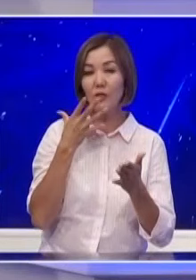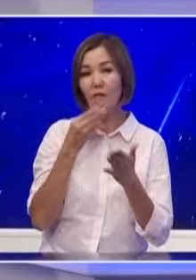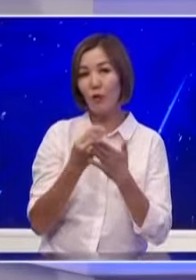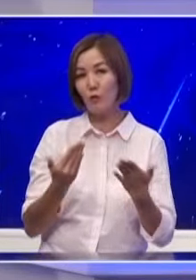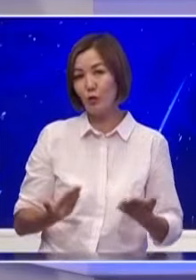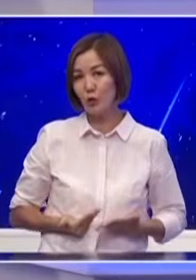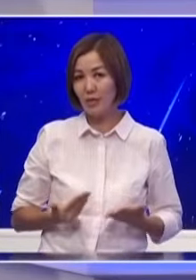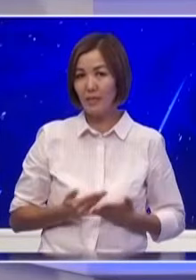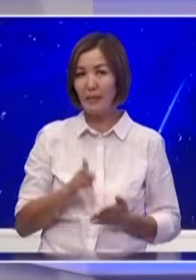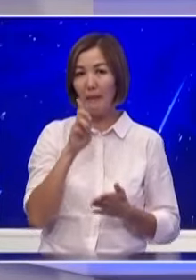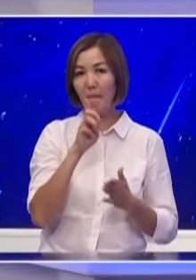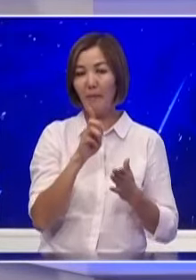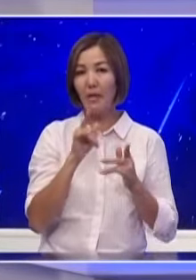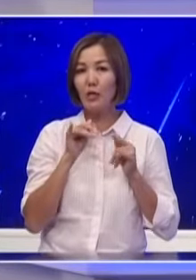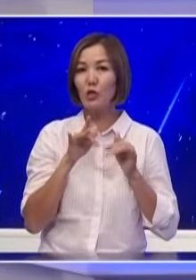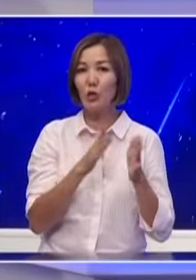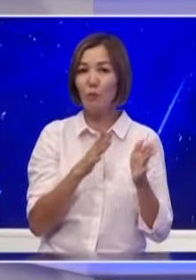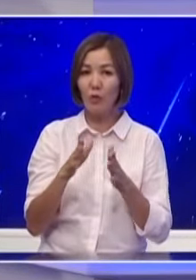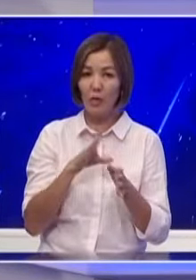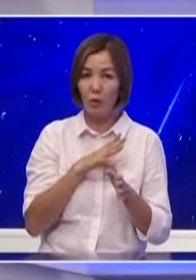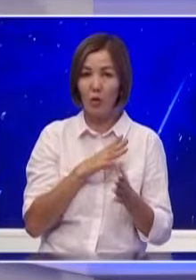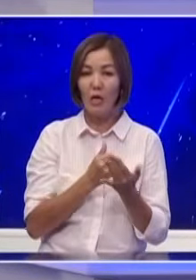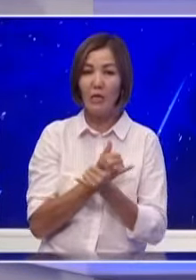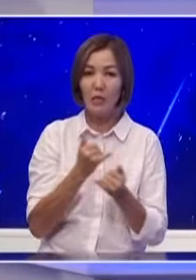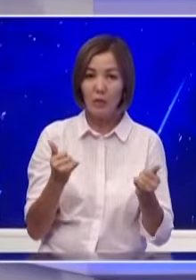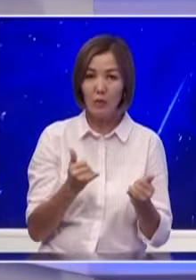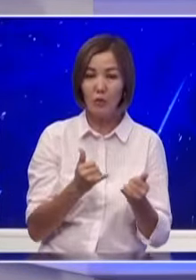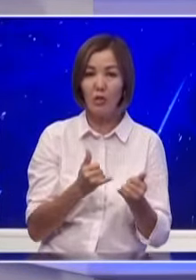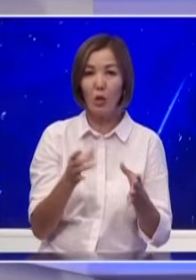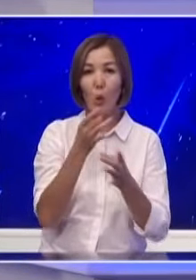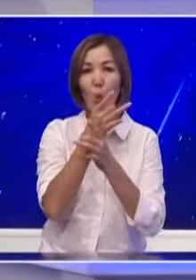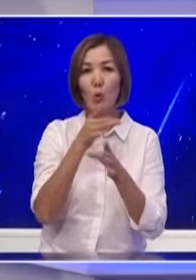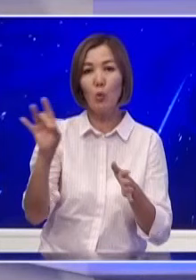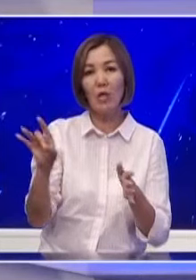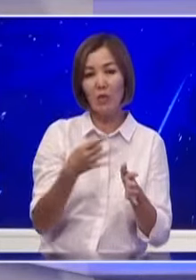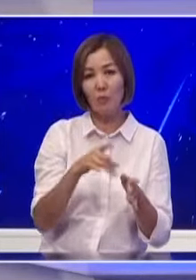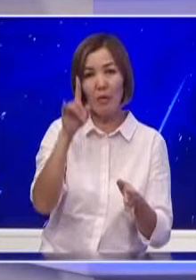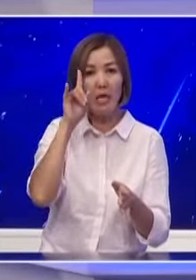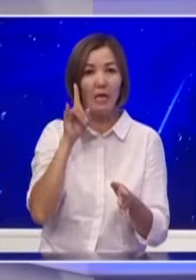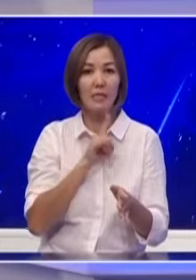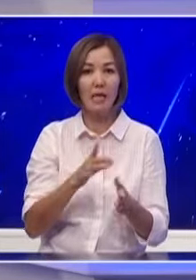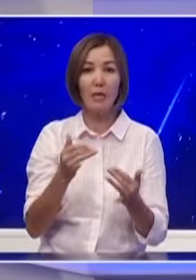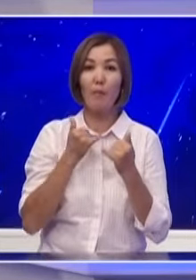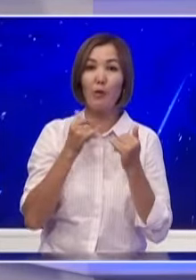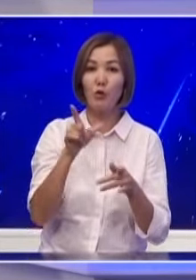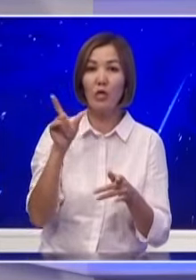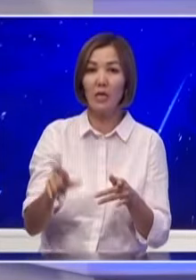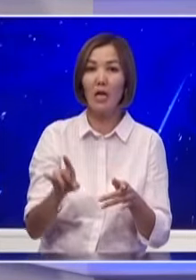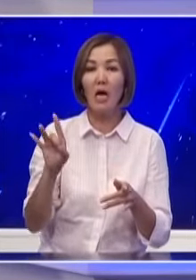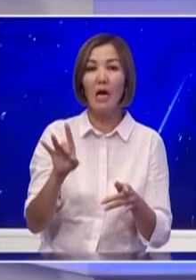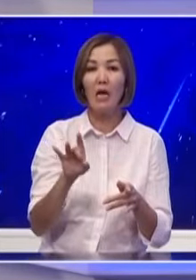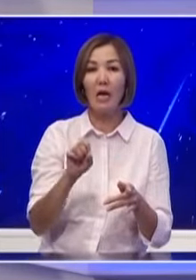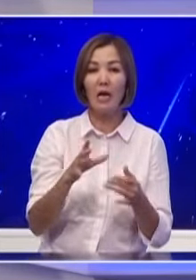свою сознательную жизнь библиотечному делу. Заслуженный деятель культуры Республики Казахстан, почетный гражданин